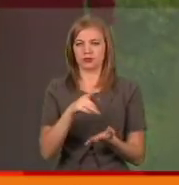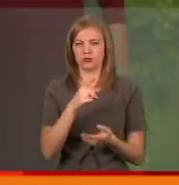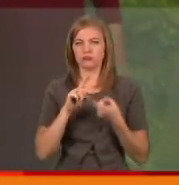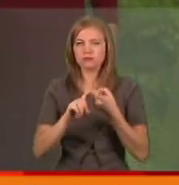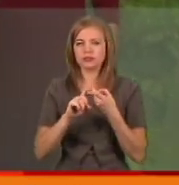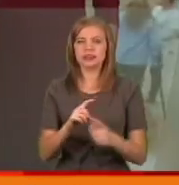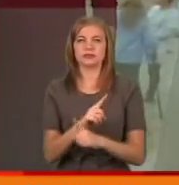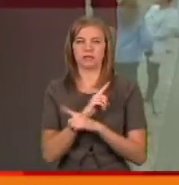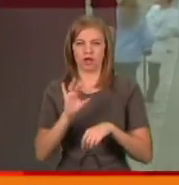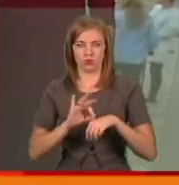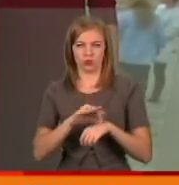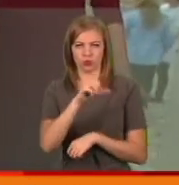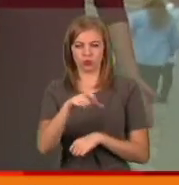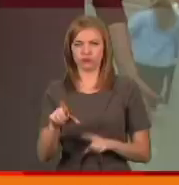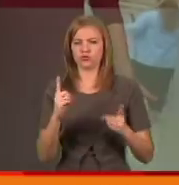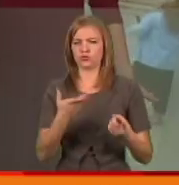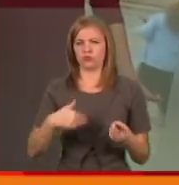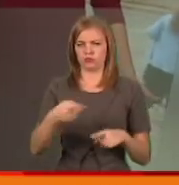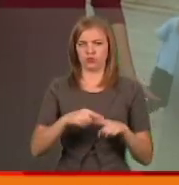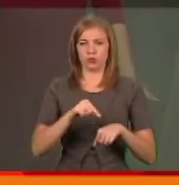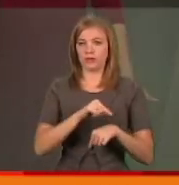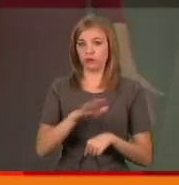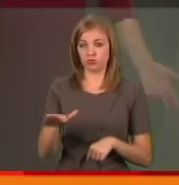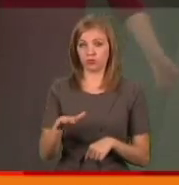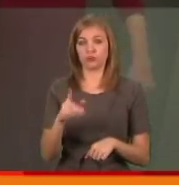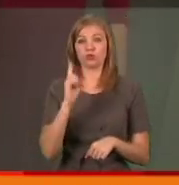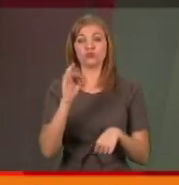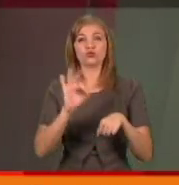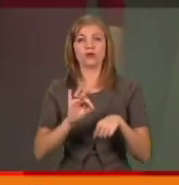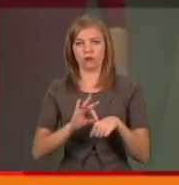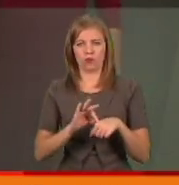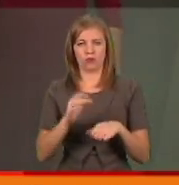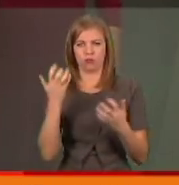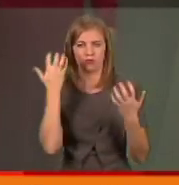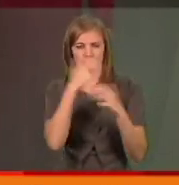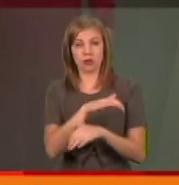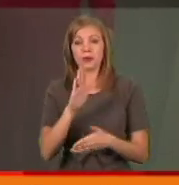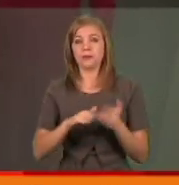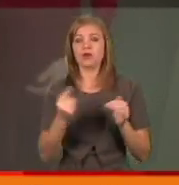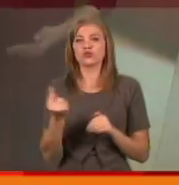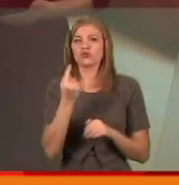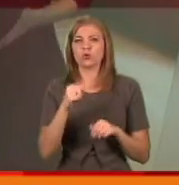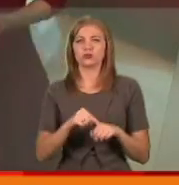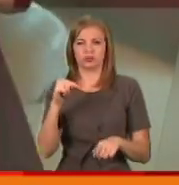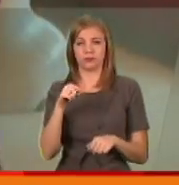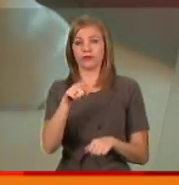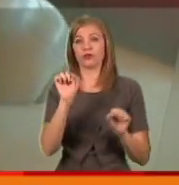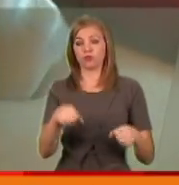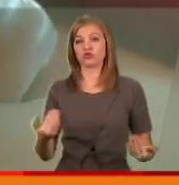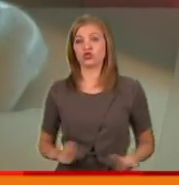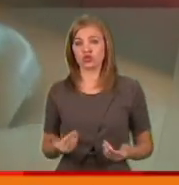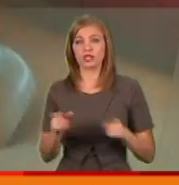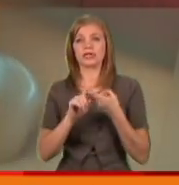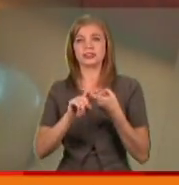інфікованих смертельною недугою людей. Чому ми цього не відчуваємо? Бо хвороба протікає непомітно, без жодних симптомів. Ви можете жити